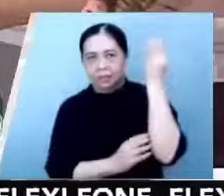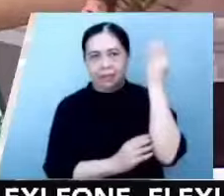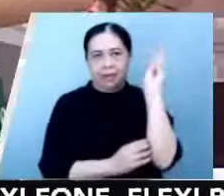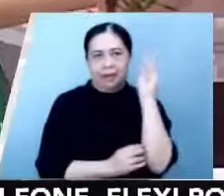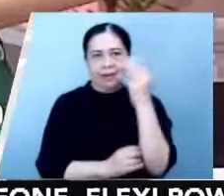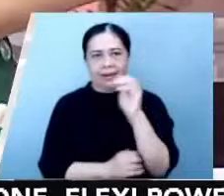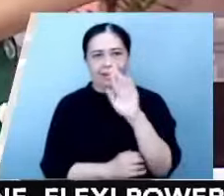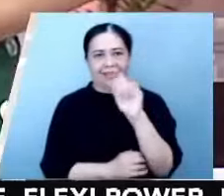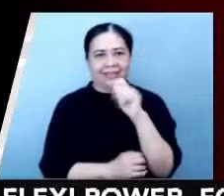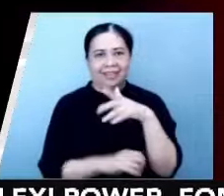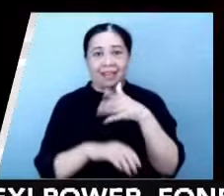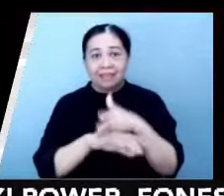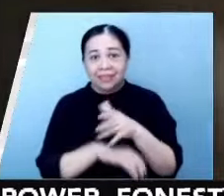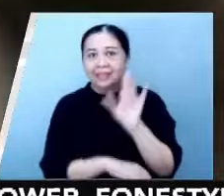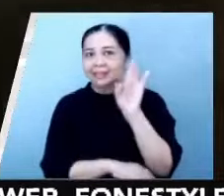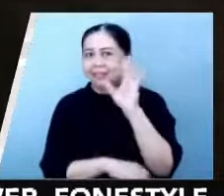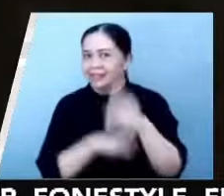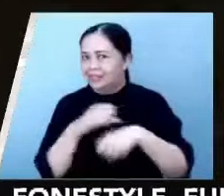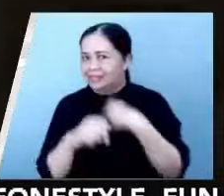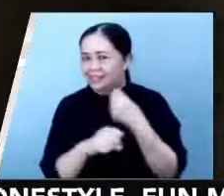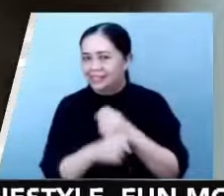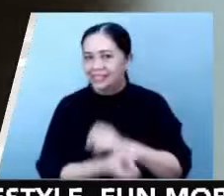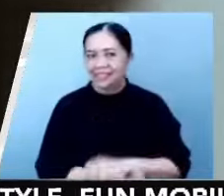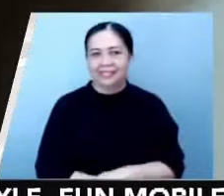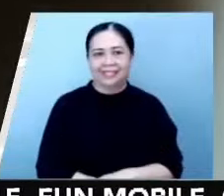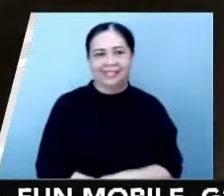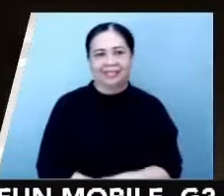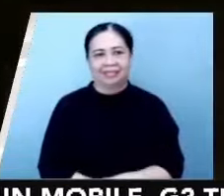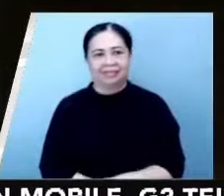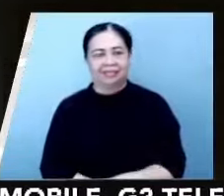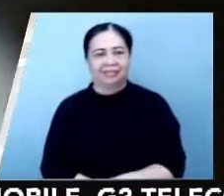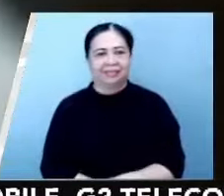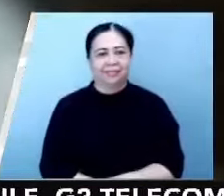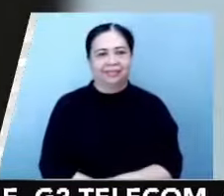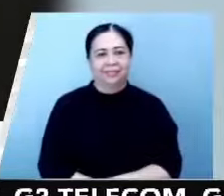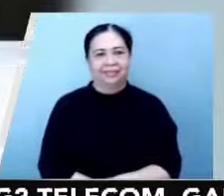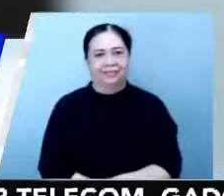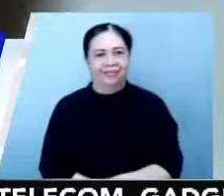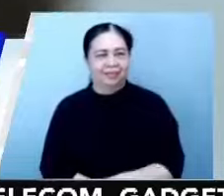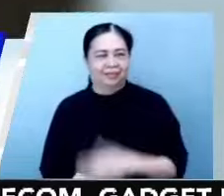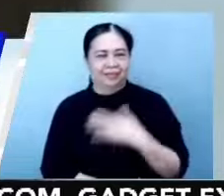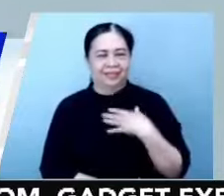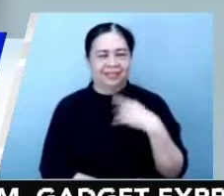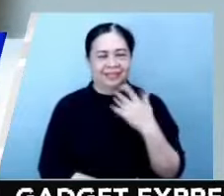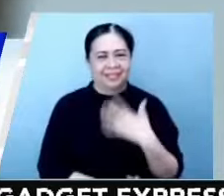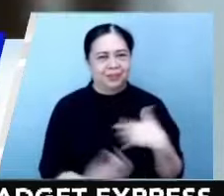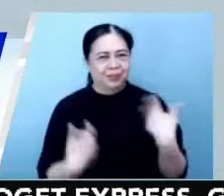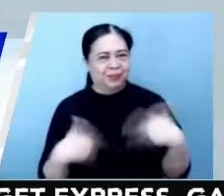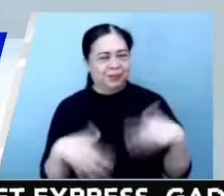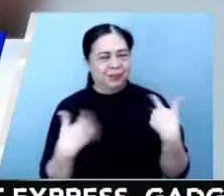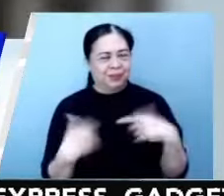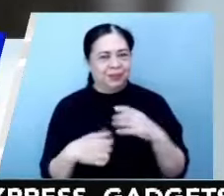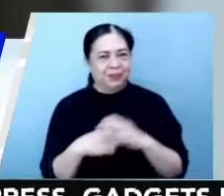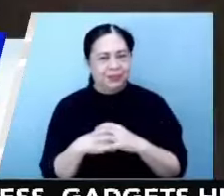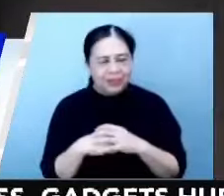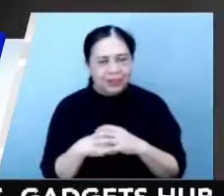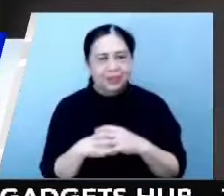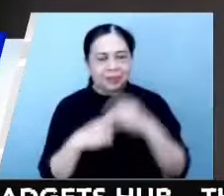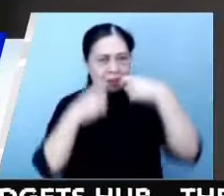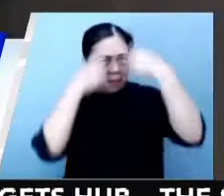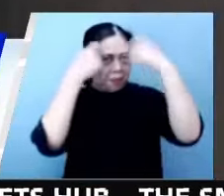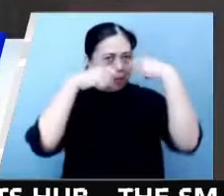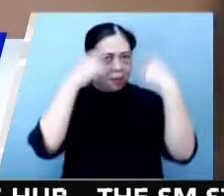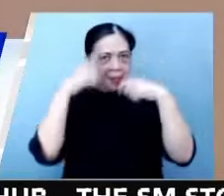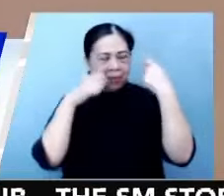Woohoo! Oh my goodness. Kumusta sa viral makeup